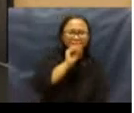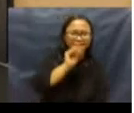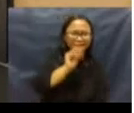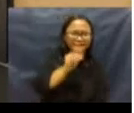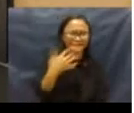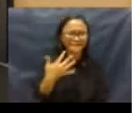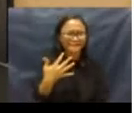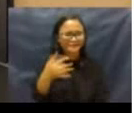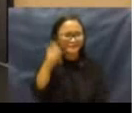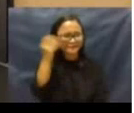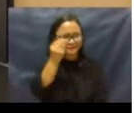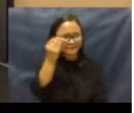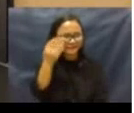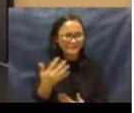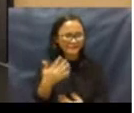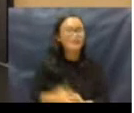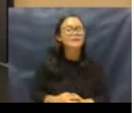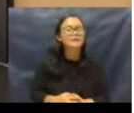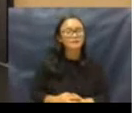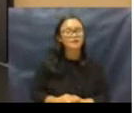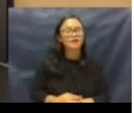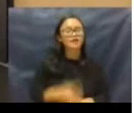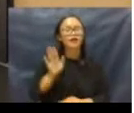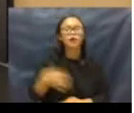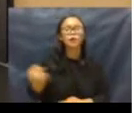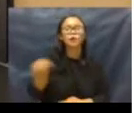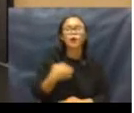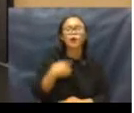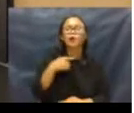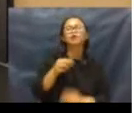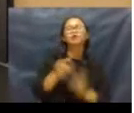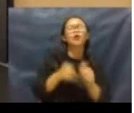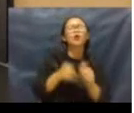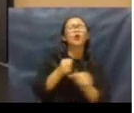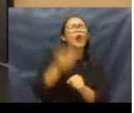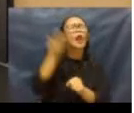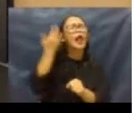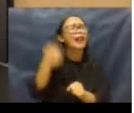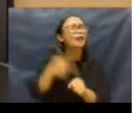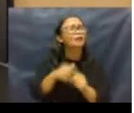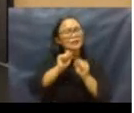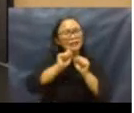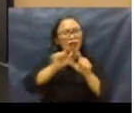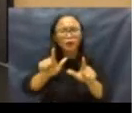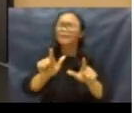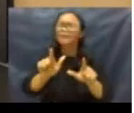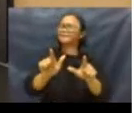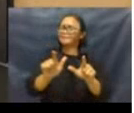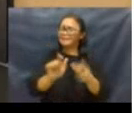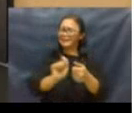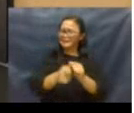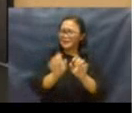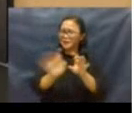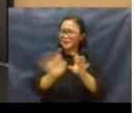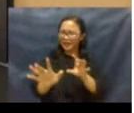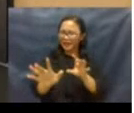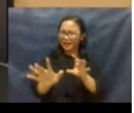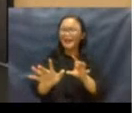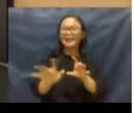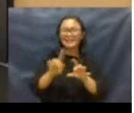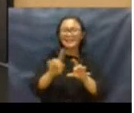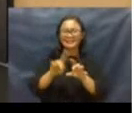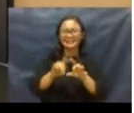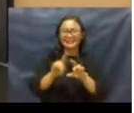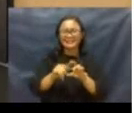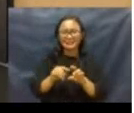Di kuis yang sebelumnya, Bapak dan Ibu ada yang menebak kuis minggu lalu. Bapak Ibu, beda pertanyaannya. Walaupun di kuis yang pertama itu sama, tapi kedua dan ketiga ini beda